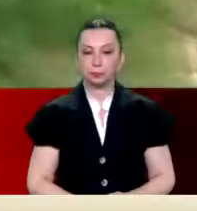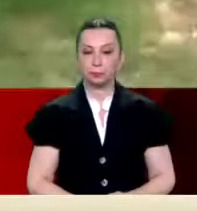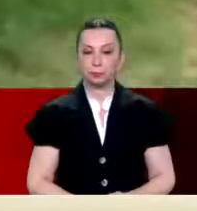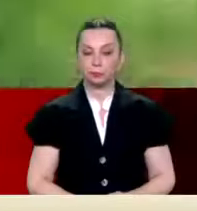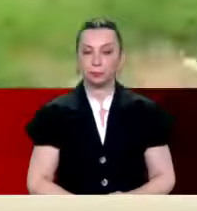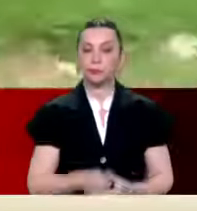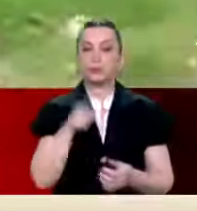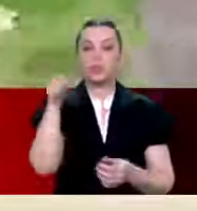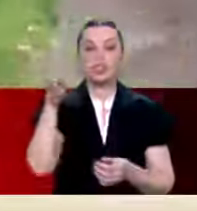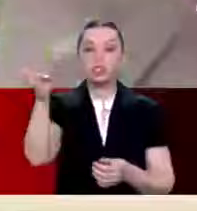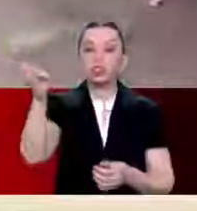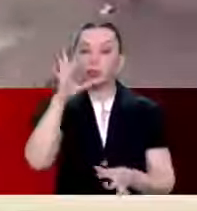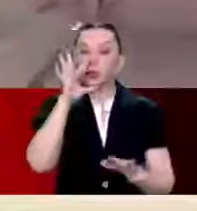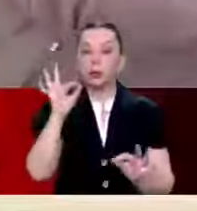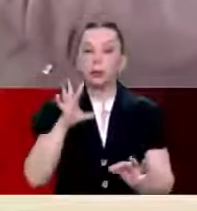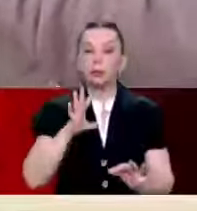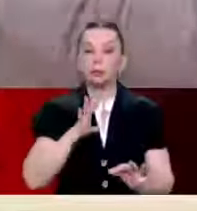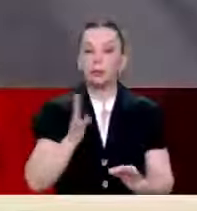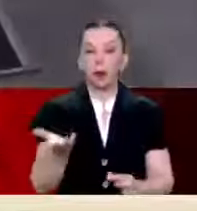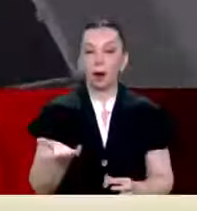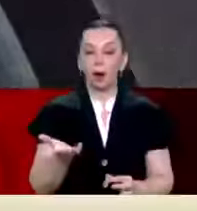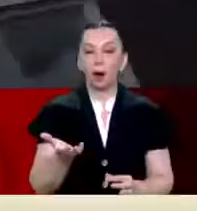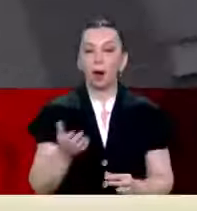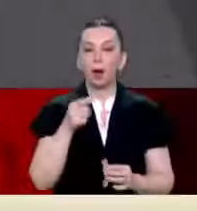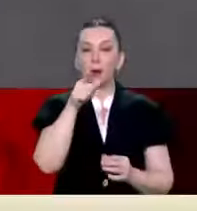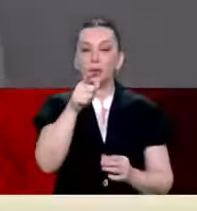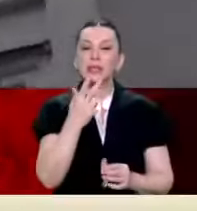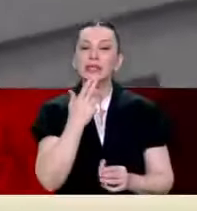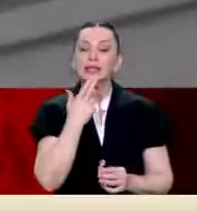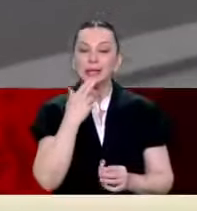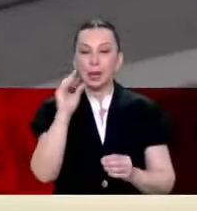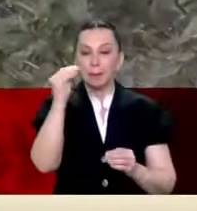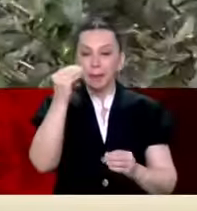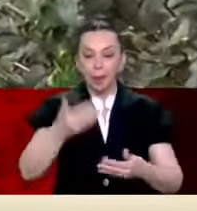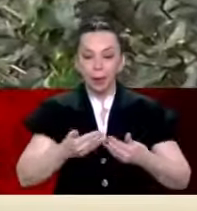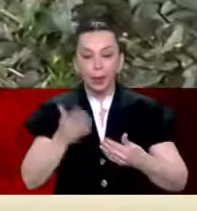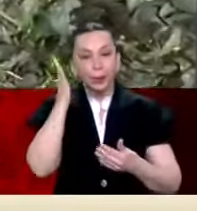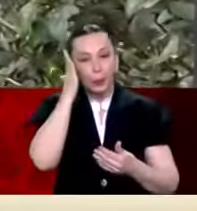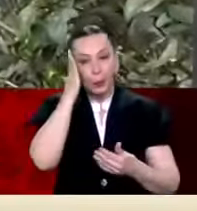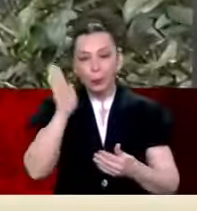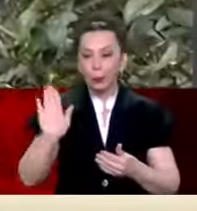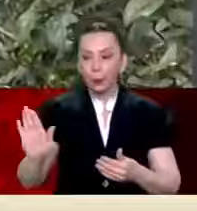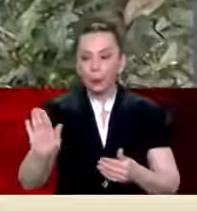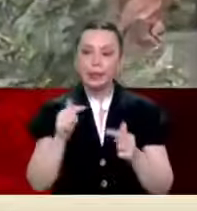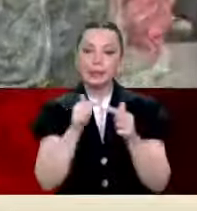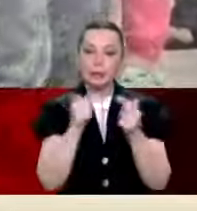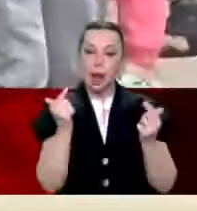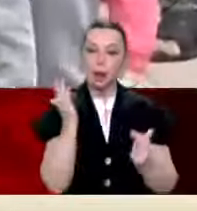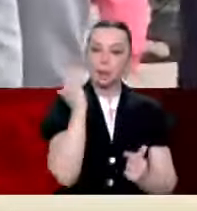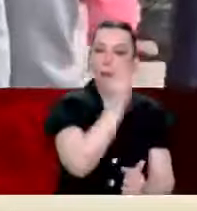Kim var abla içeride, biri var mı? Evet, bir bebeği var. Bebeğini uyutup sınava gitti, döndüğünde onu büyük acı karşıladı.